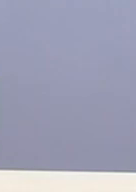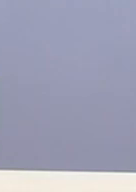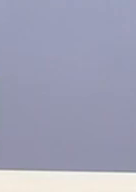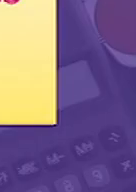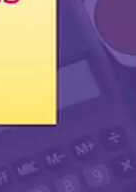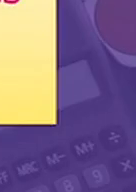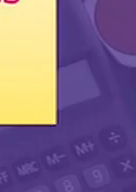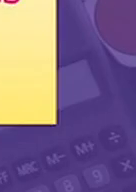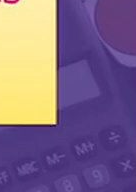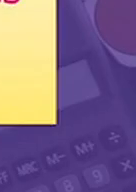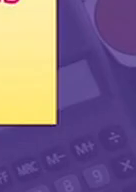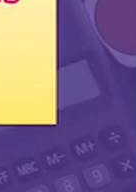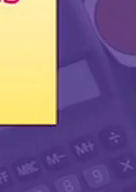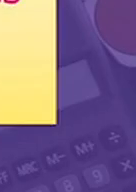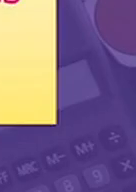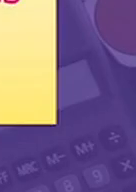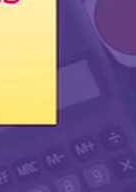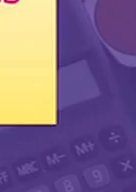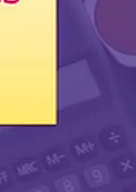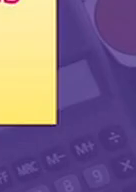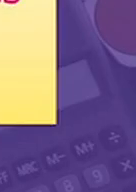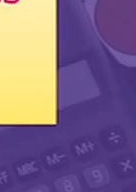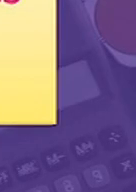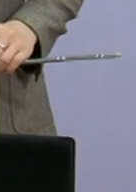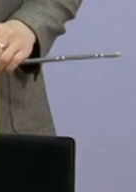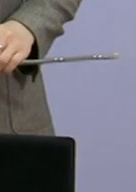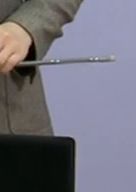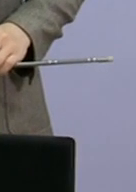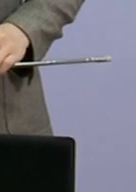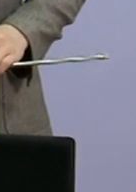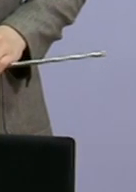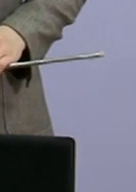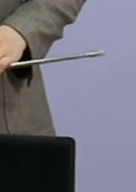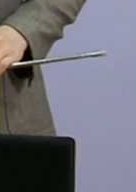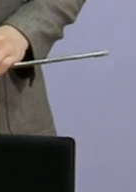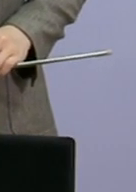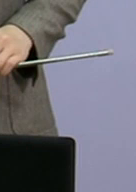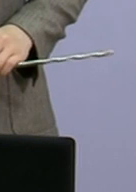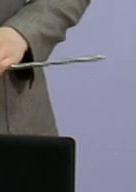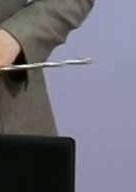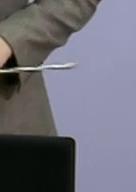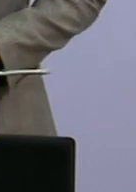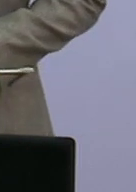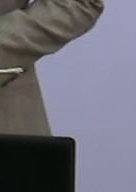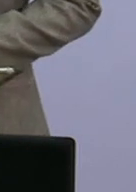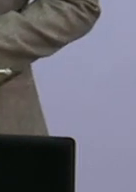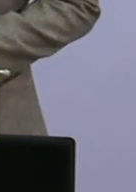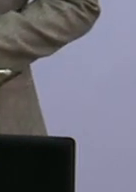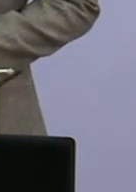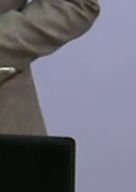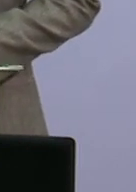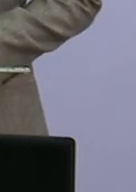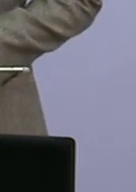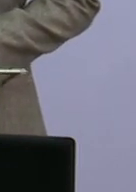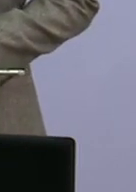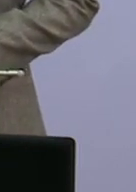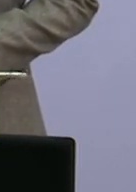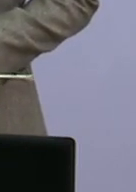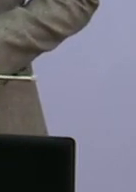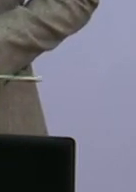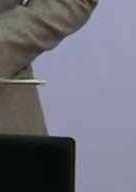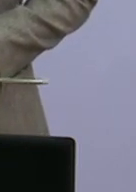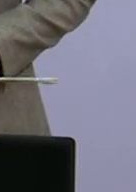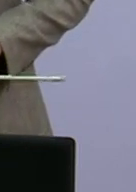SHXO, you should add ES ending. Балалар, егер де сіздер ниеттіктеріңіз қосарланған S,